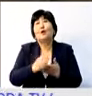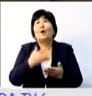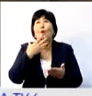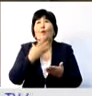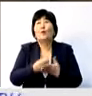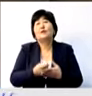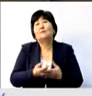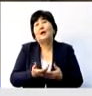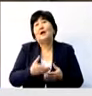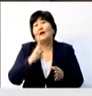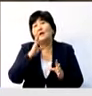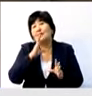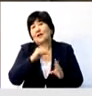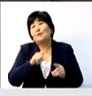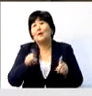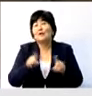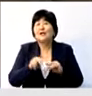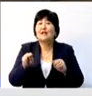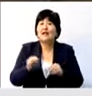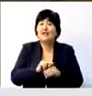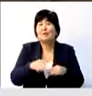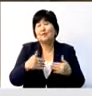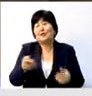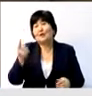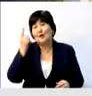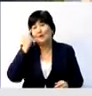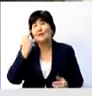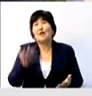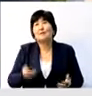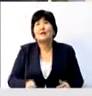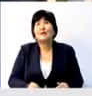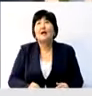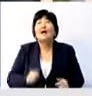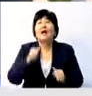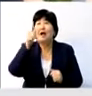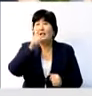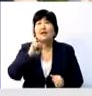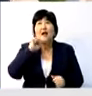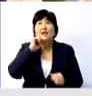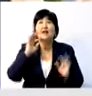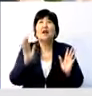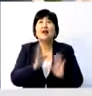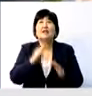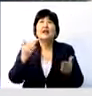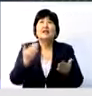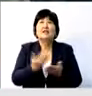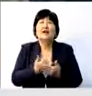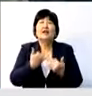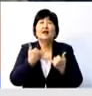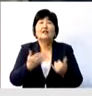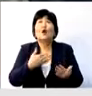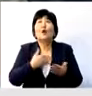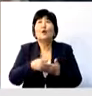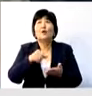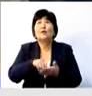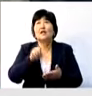өзіміздің шамамыз келгенше соларға тәрбие бердік деп ойлаймыз. Әр жылдары әжелердің ән әлемінде жаңа қырынан танылуына сүбелі үлес